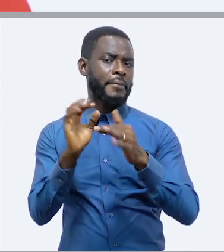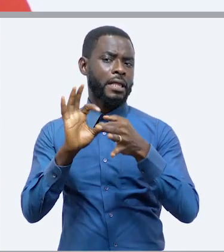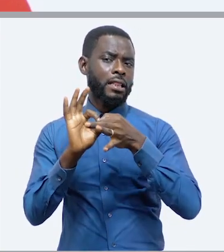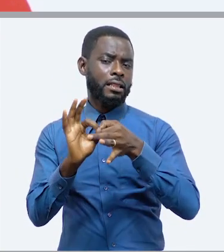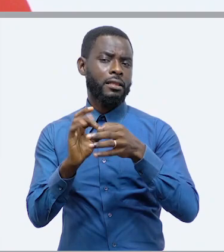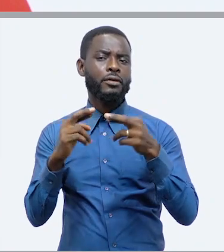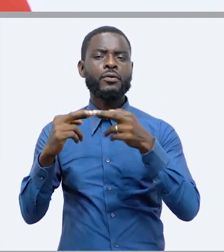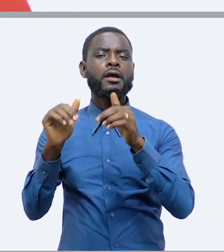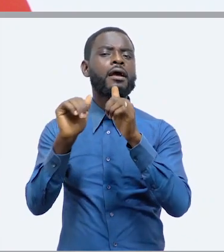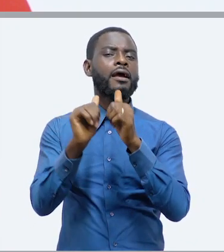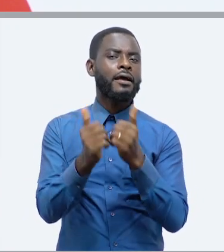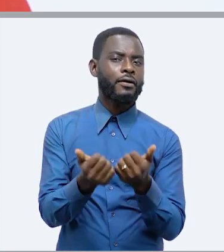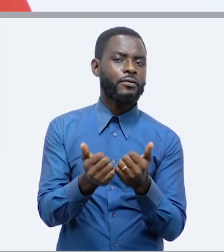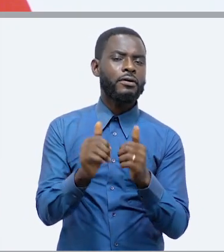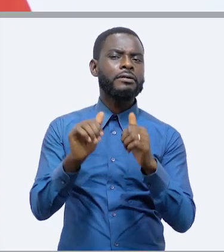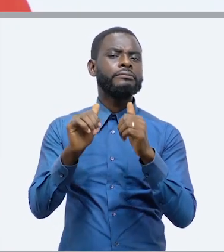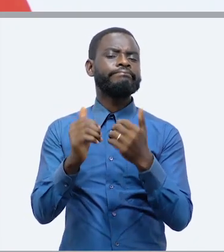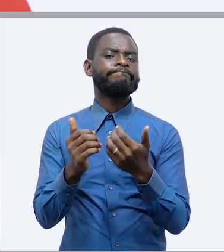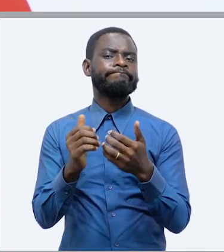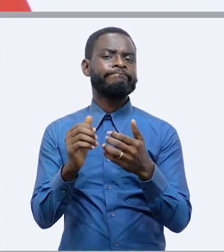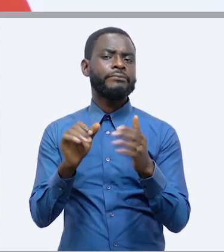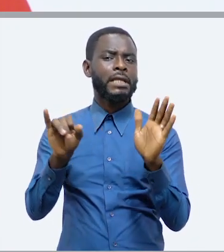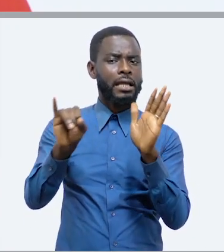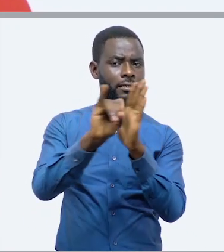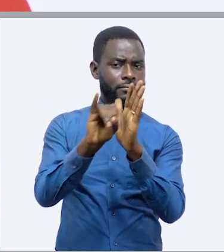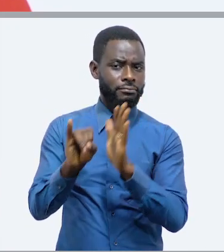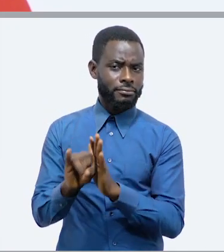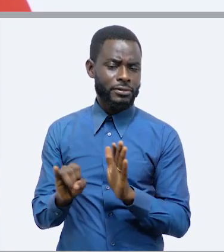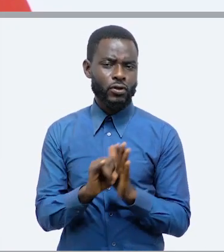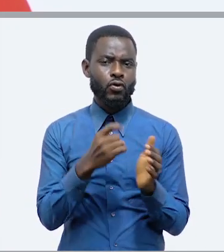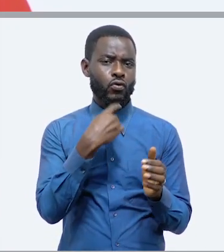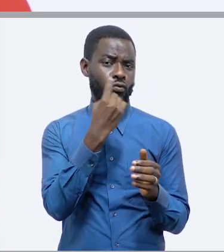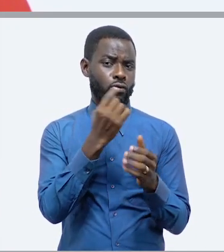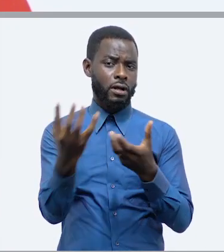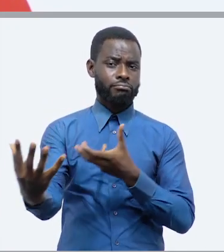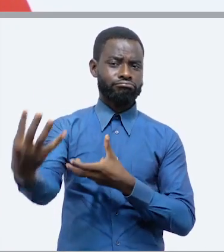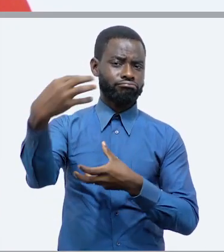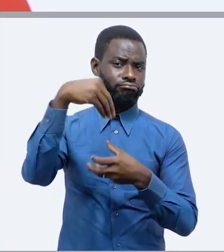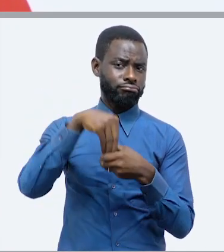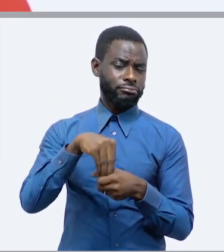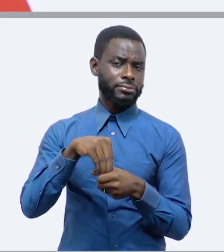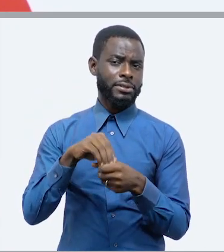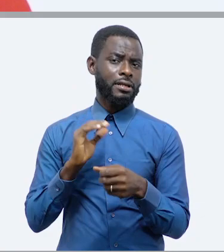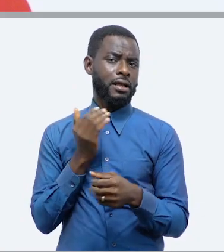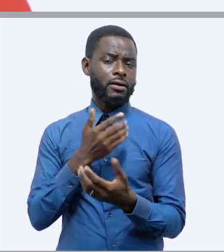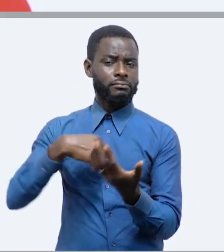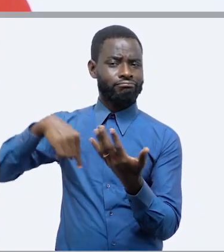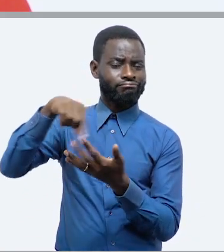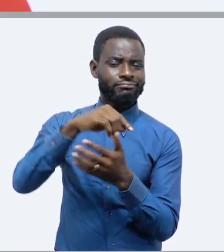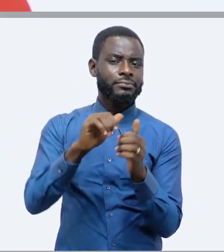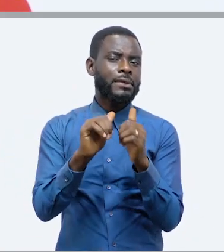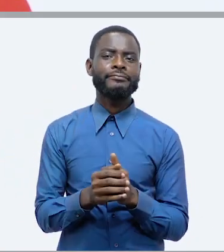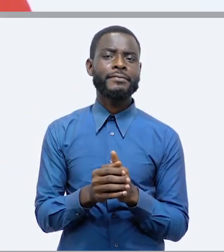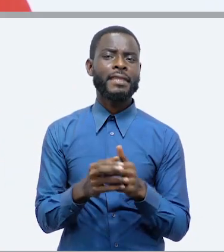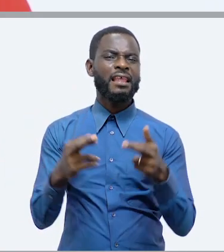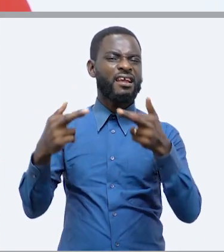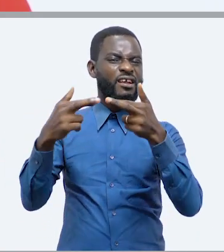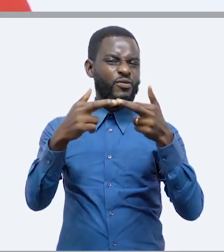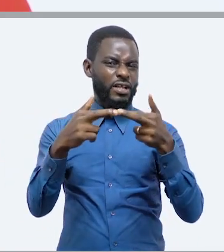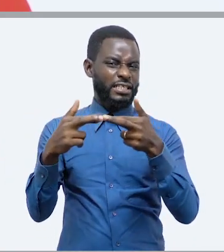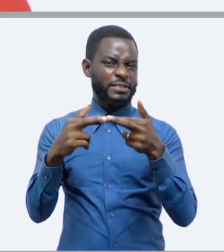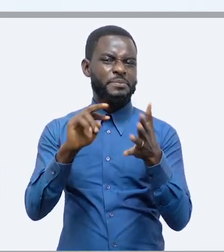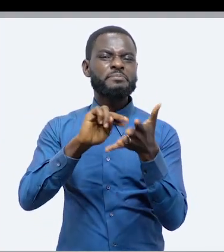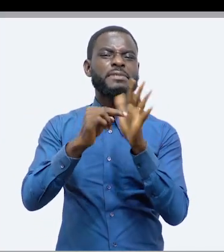Te waba fete ni wo yose moni waba nye ni wake ba wo woni femo mli. Ake eshi wo network